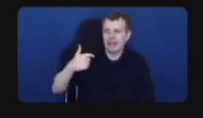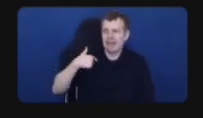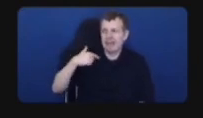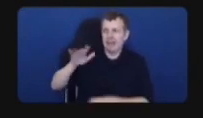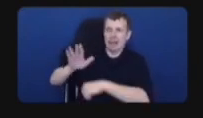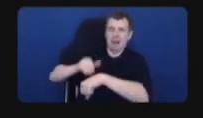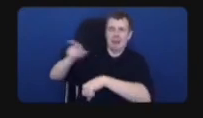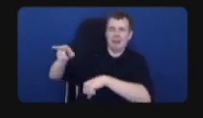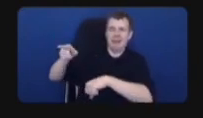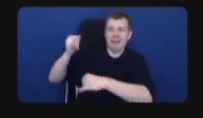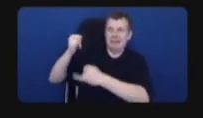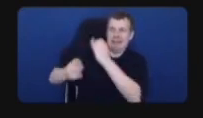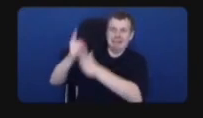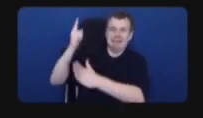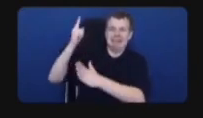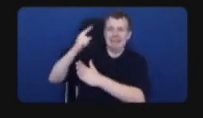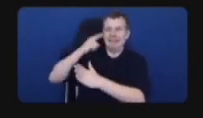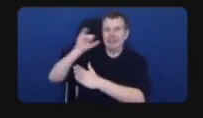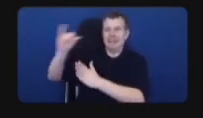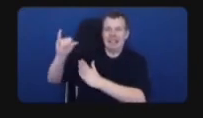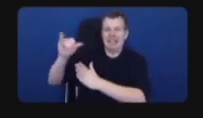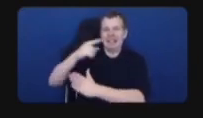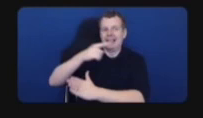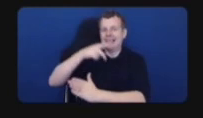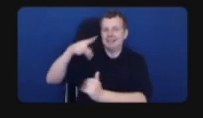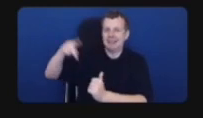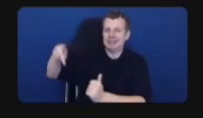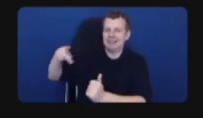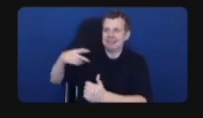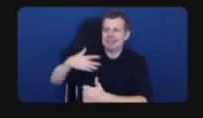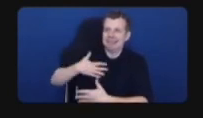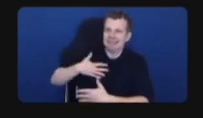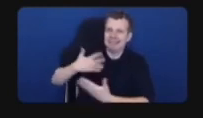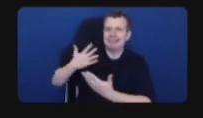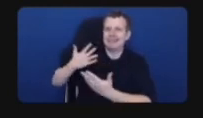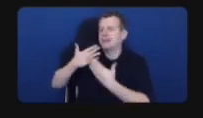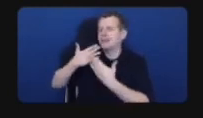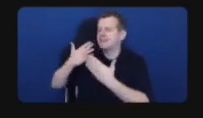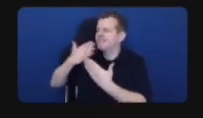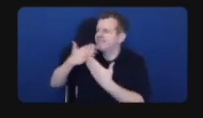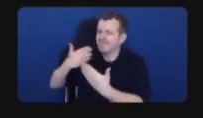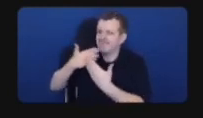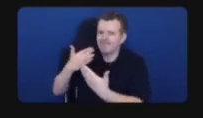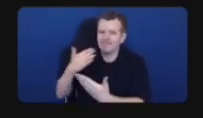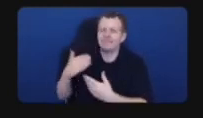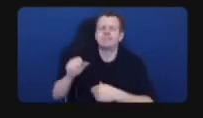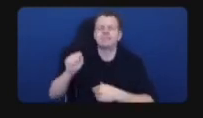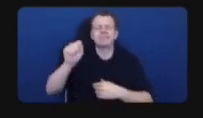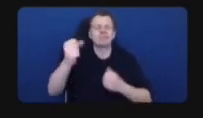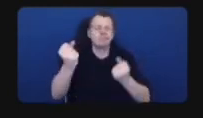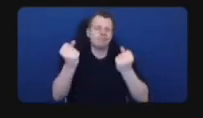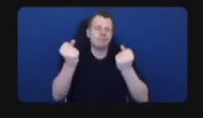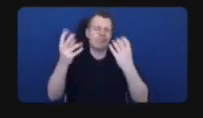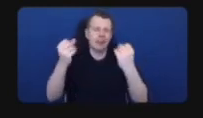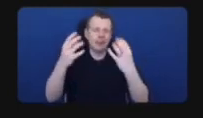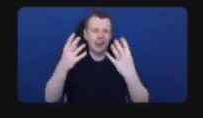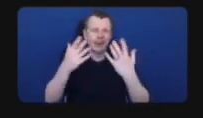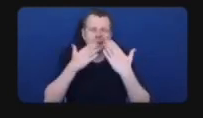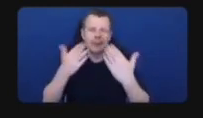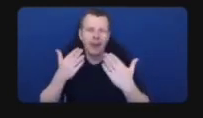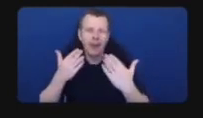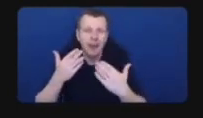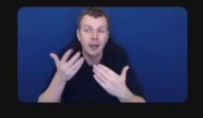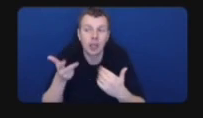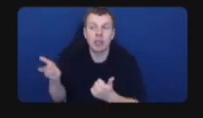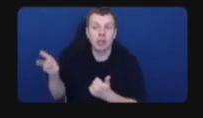好，非常感谢Rebecca来临时来帮我们来解释最后这一段信息。好，非常感谢